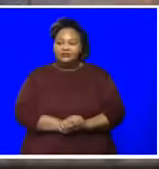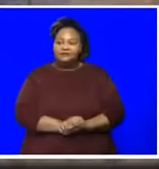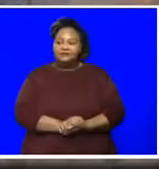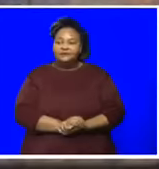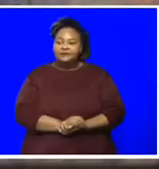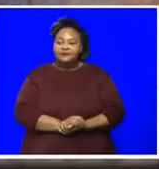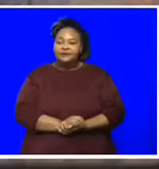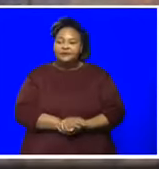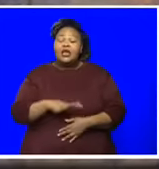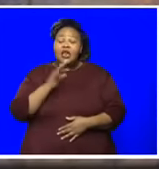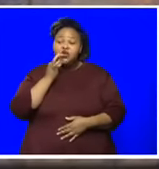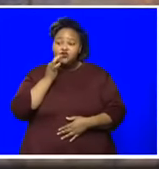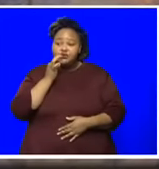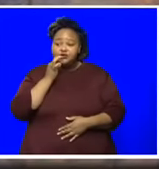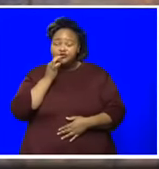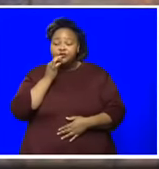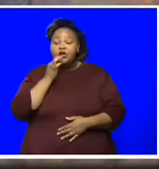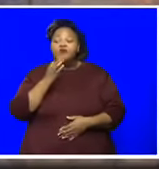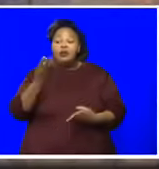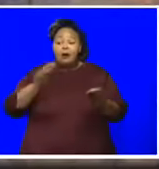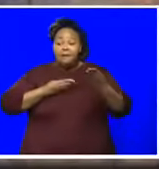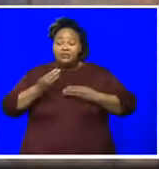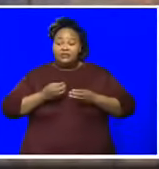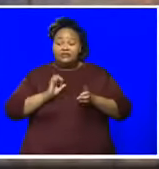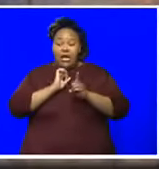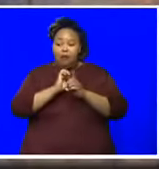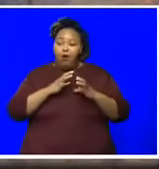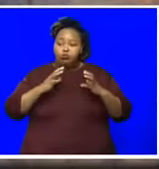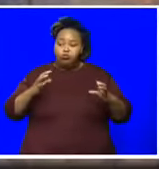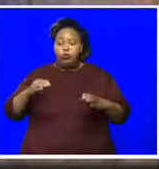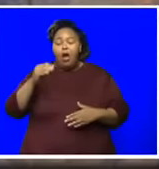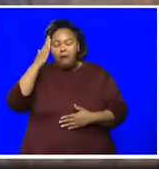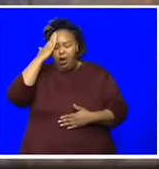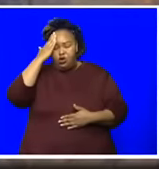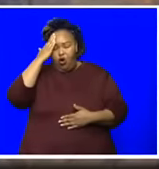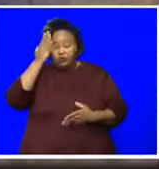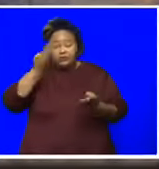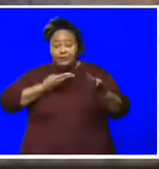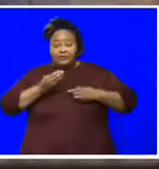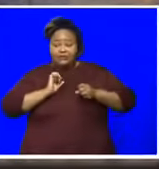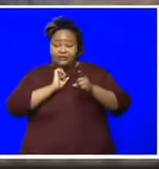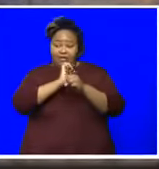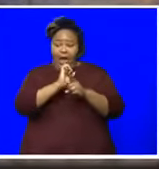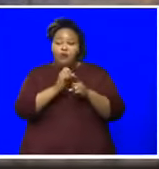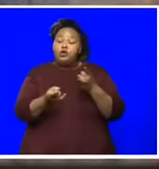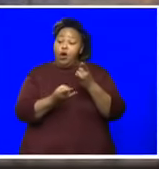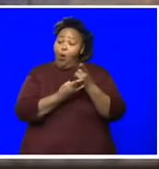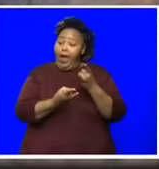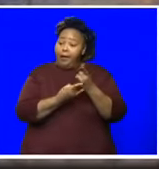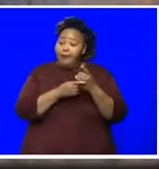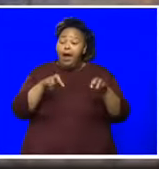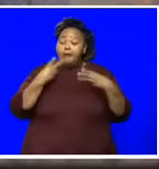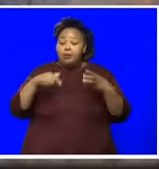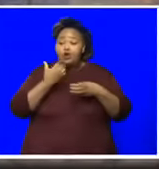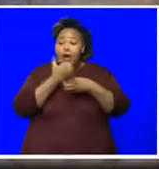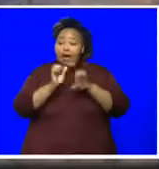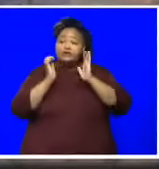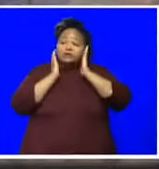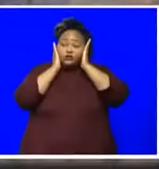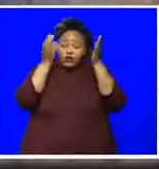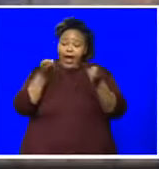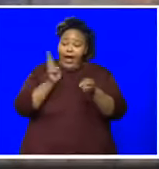bakwadi ukuthi ibhizinisi yabo ngiyo letawusita sivese maswati nabo ukuthi baconnect